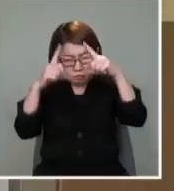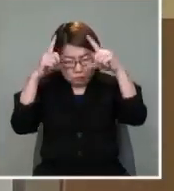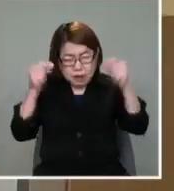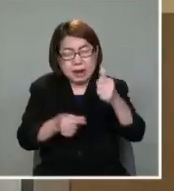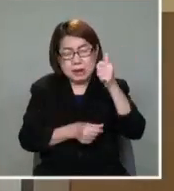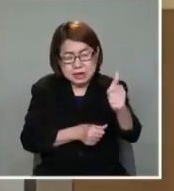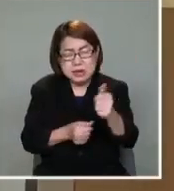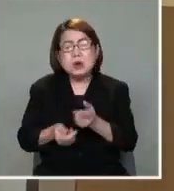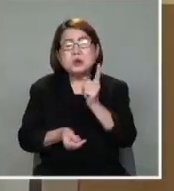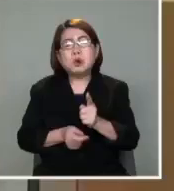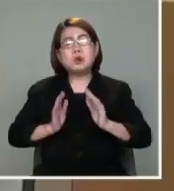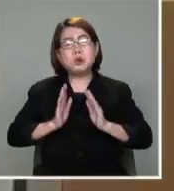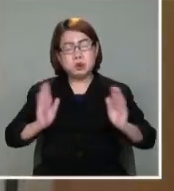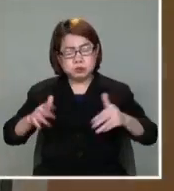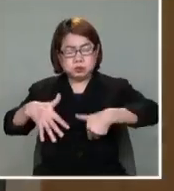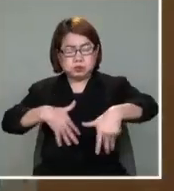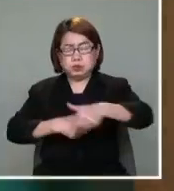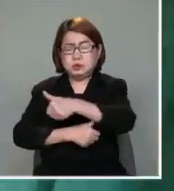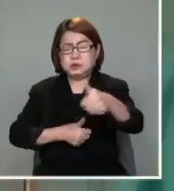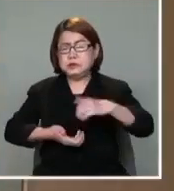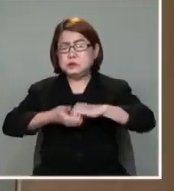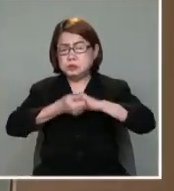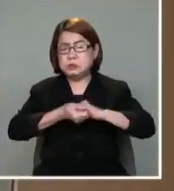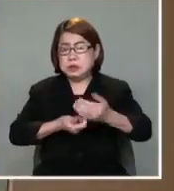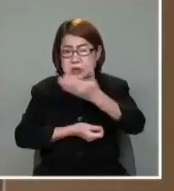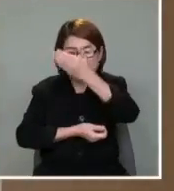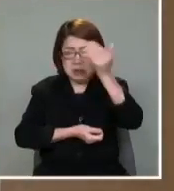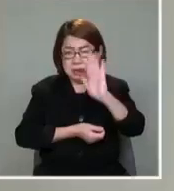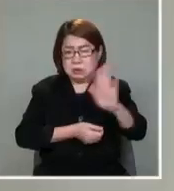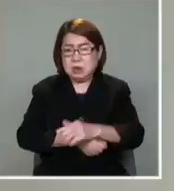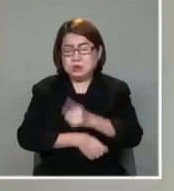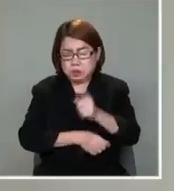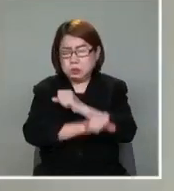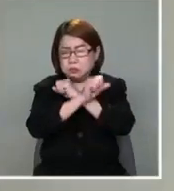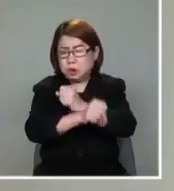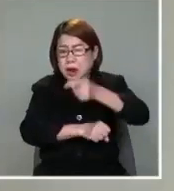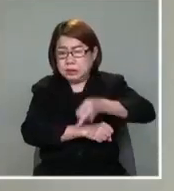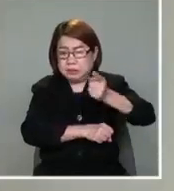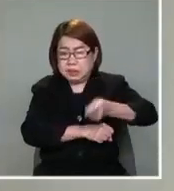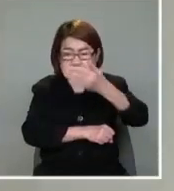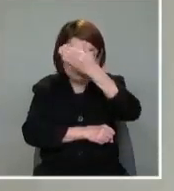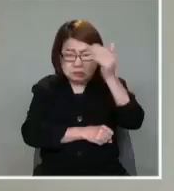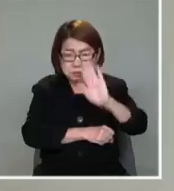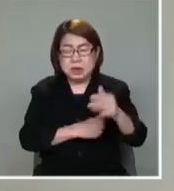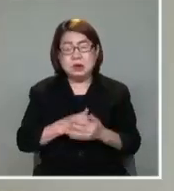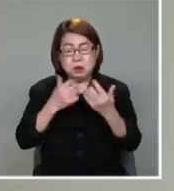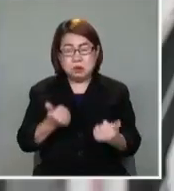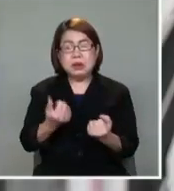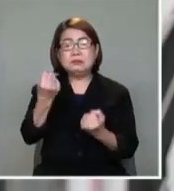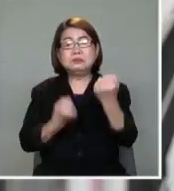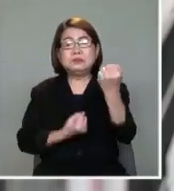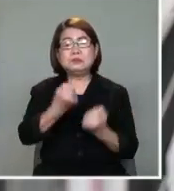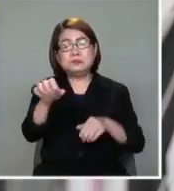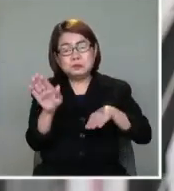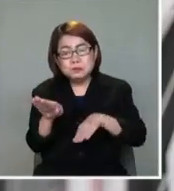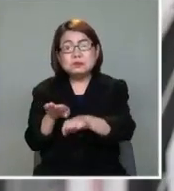ด้วยที่ให้ความร่วมมือแต่ก็ย้ำว่าต้องไม่ประมาทกาดห้ามตกนะคะโดยระบุว่าวันนี้เนี่ยการจราจรบนท้องถนนร